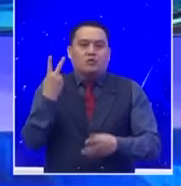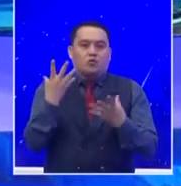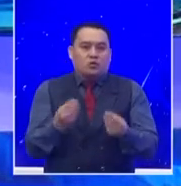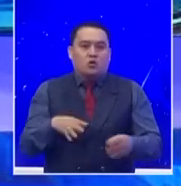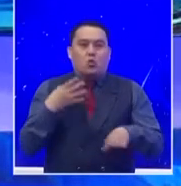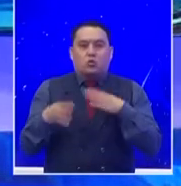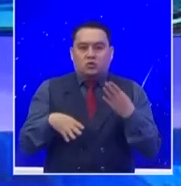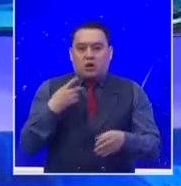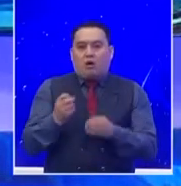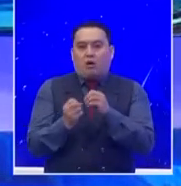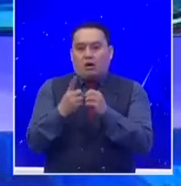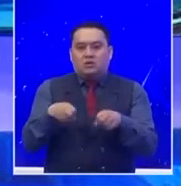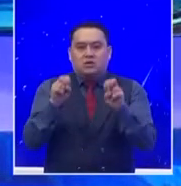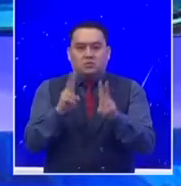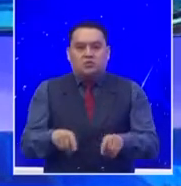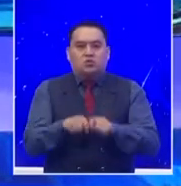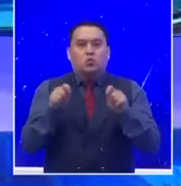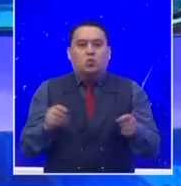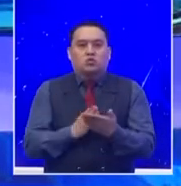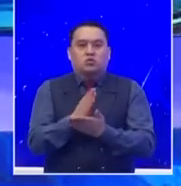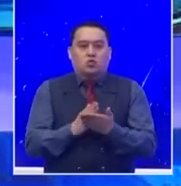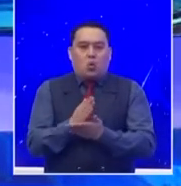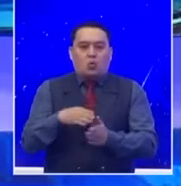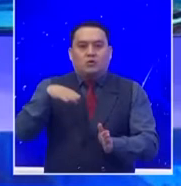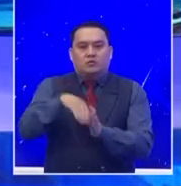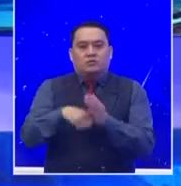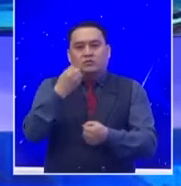принимает участие 11 специально созданных служб, в числе